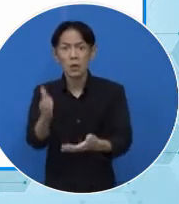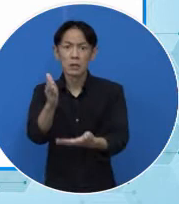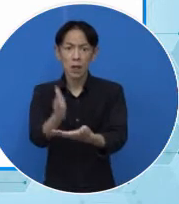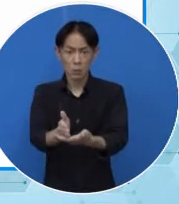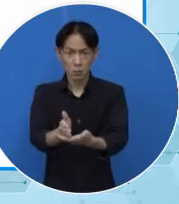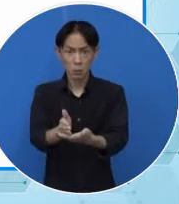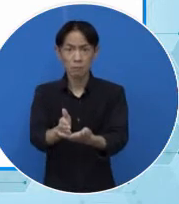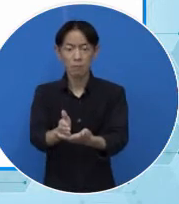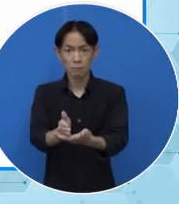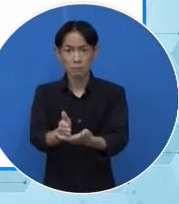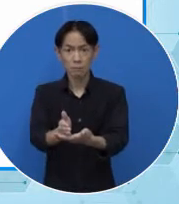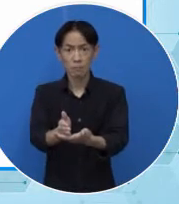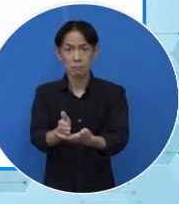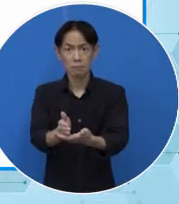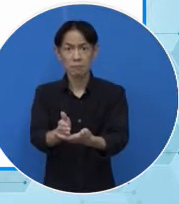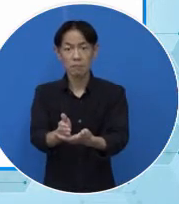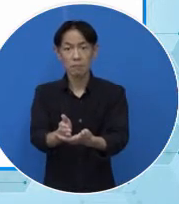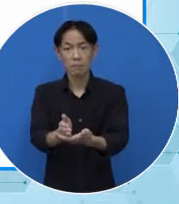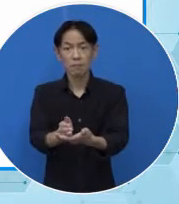控えましょう。